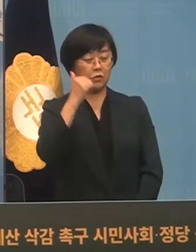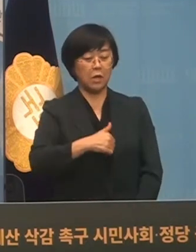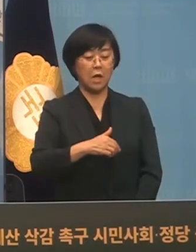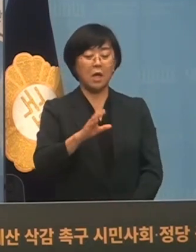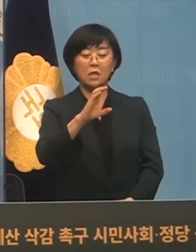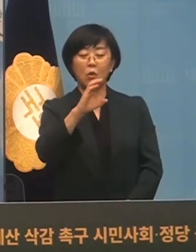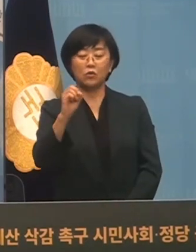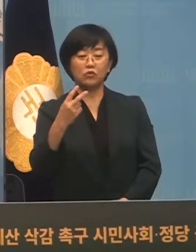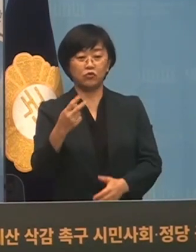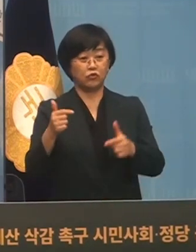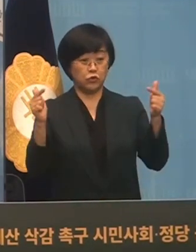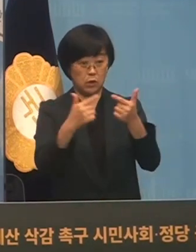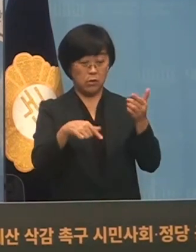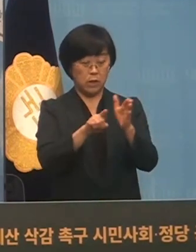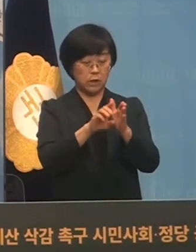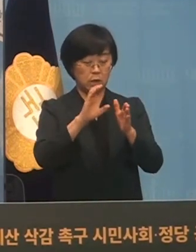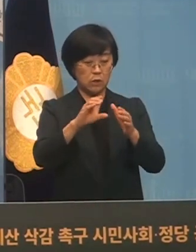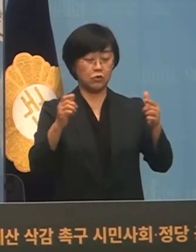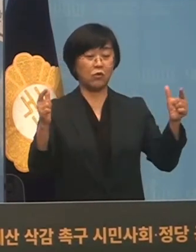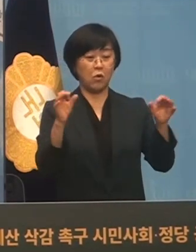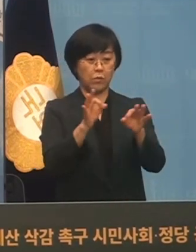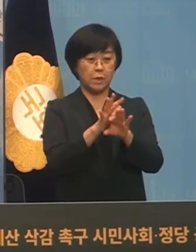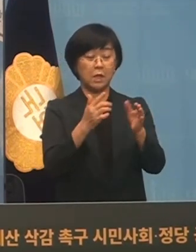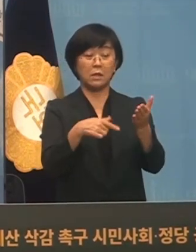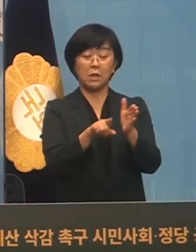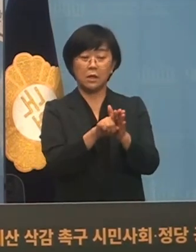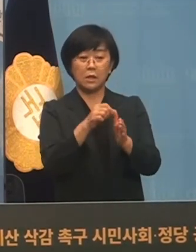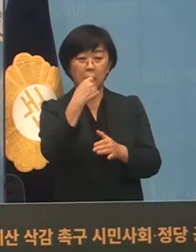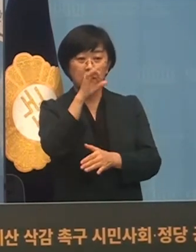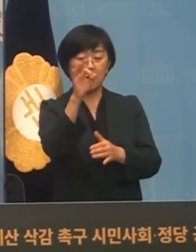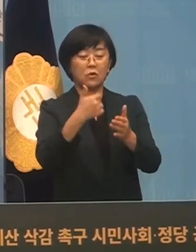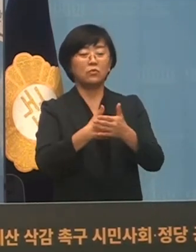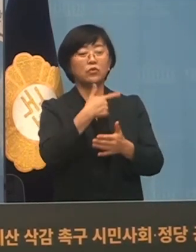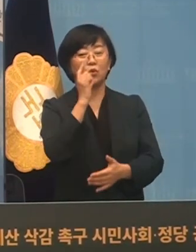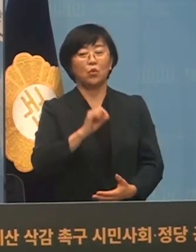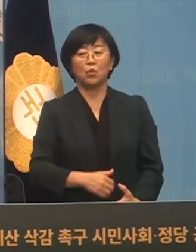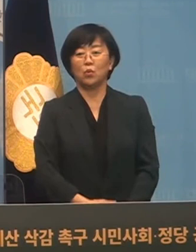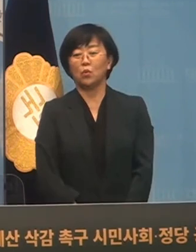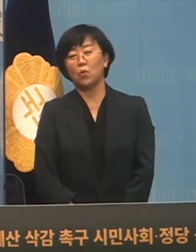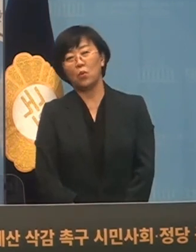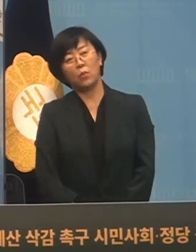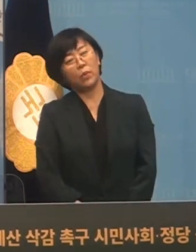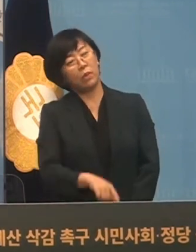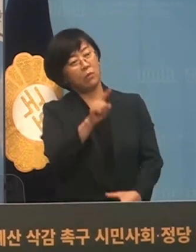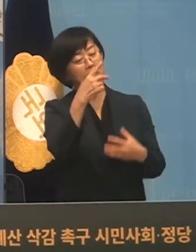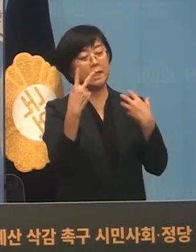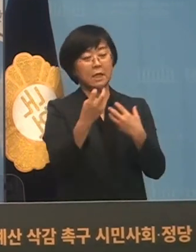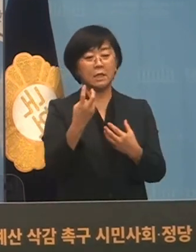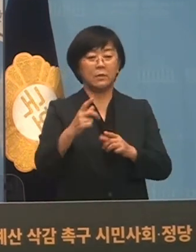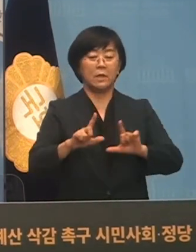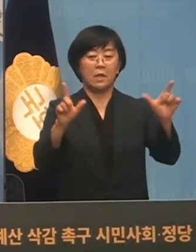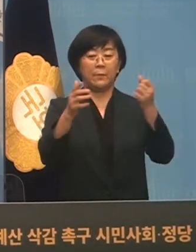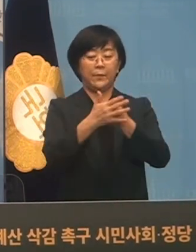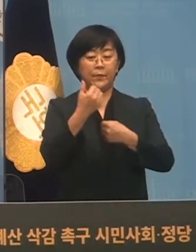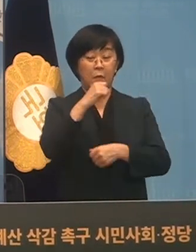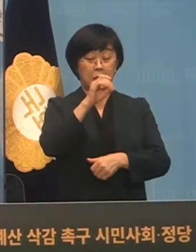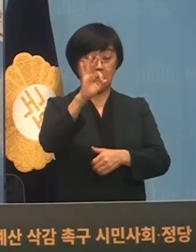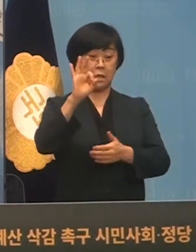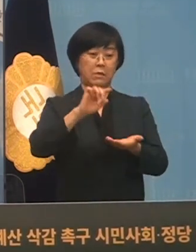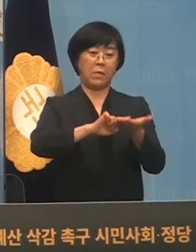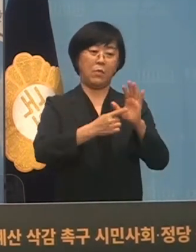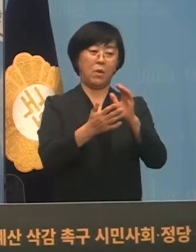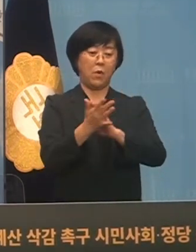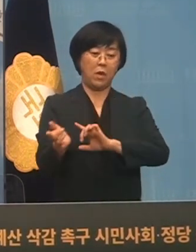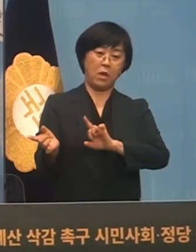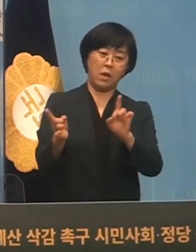온실가스 감축과 탄소중립정책을 뒷받침할 예산으로는 더욱 부족합니다. 정부가 2022년 예산을 발표하며